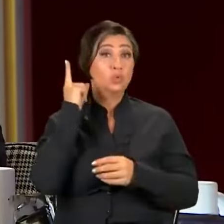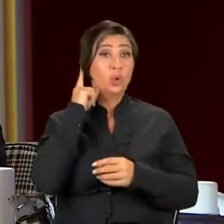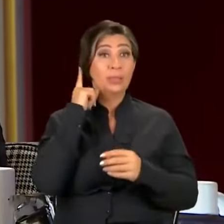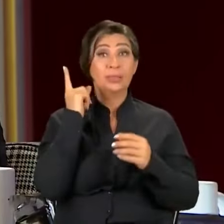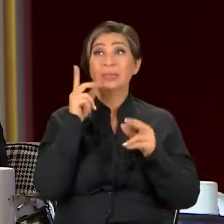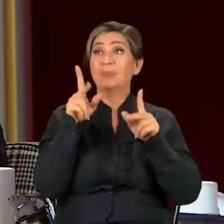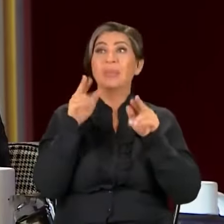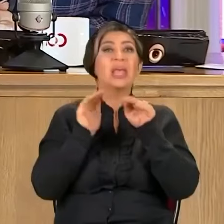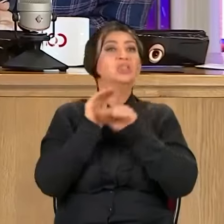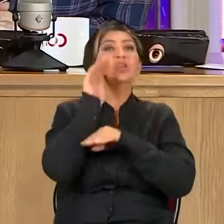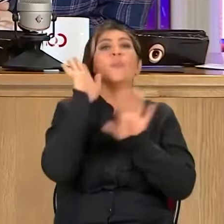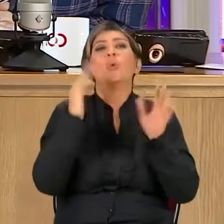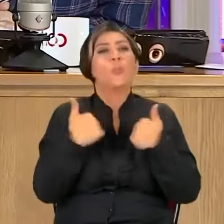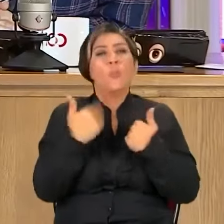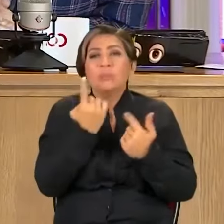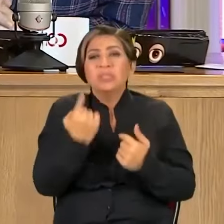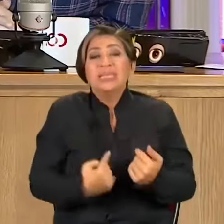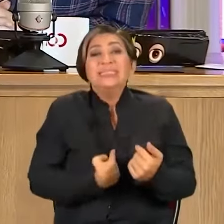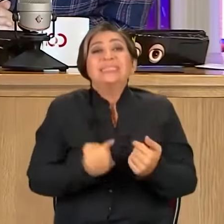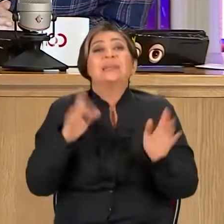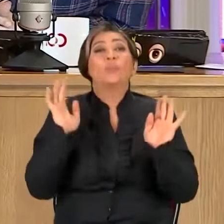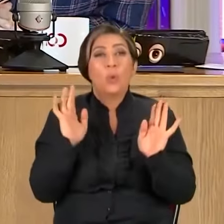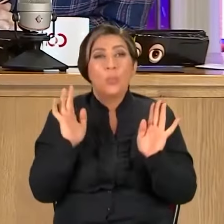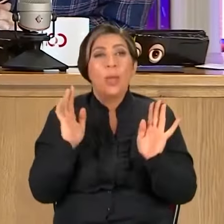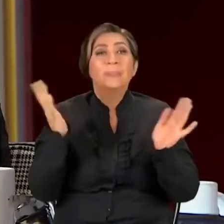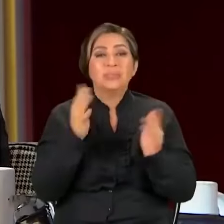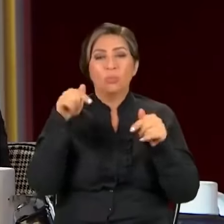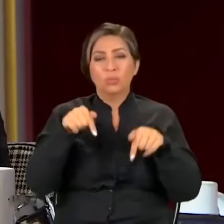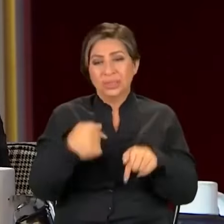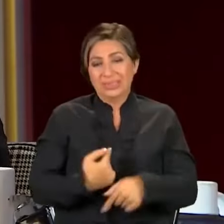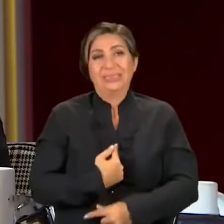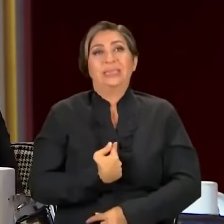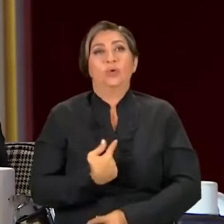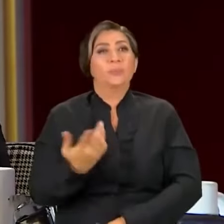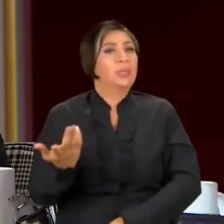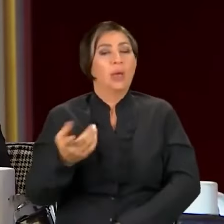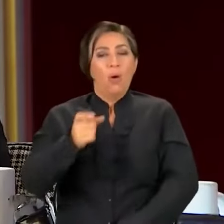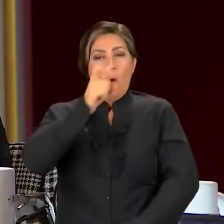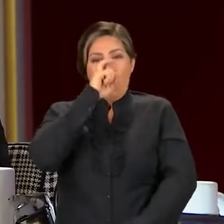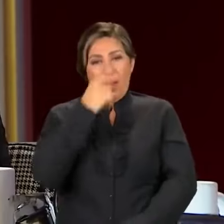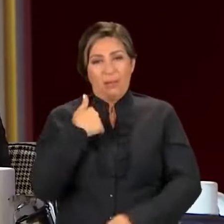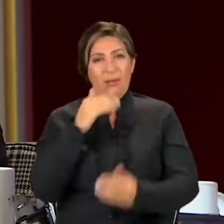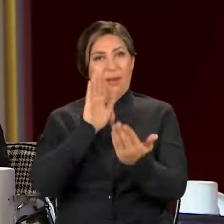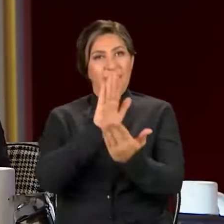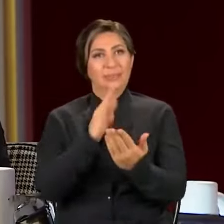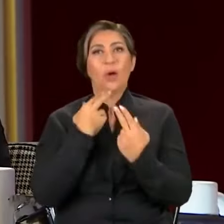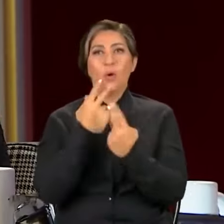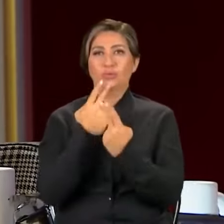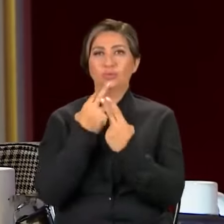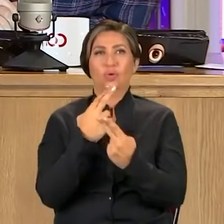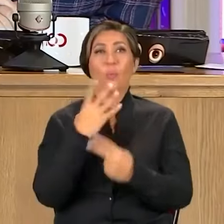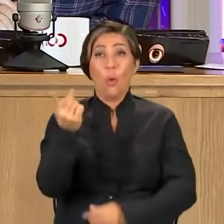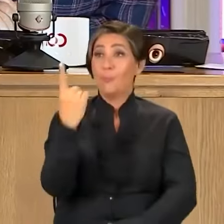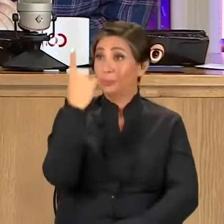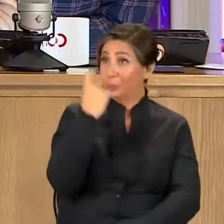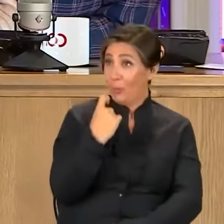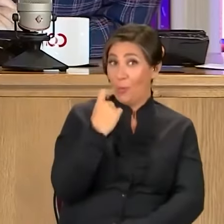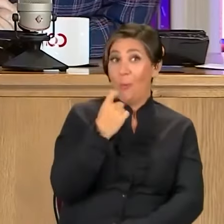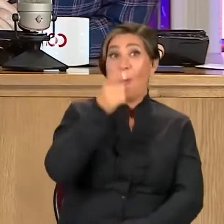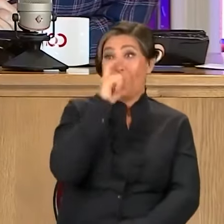gibi yaşamıyorum herhalde. Böyle bir şey hissetmiyorum. Ha mesela bugün hissediyorum. Çünkü neden? Okan Bayülgen'in karşısında konuşuyorum. O bana soru